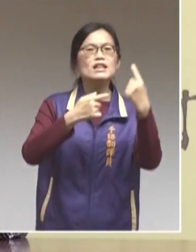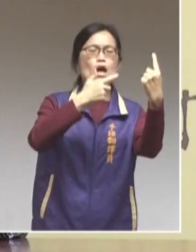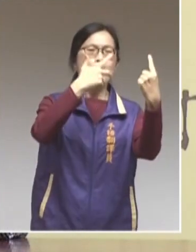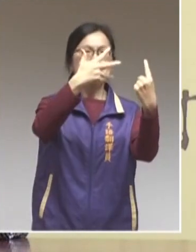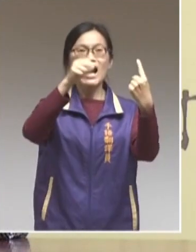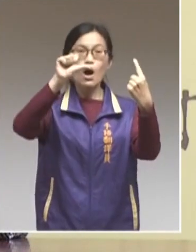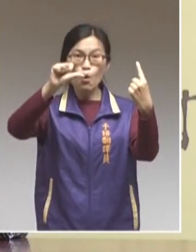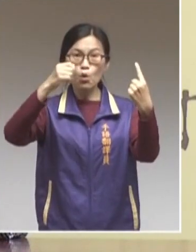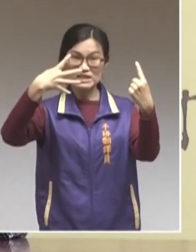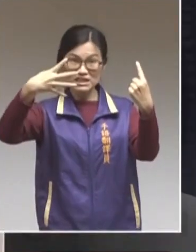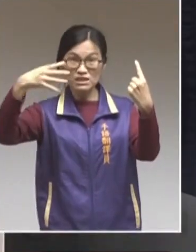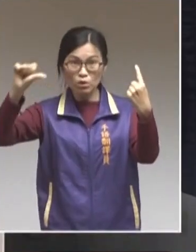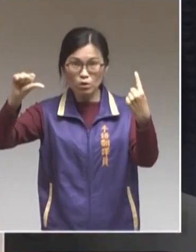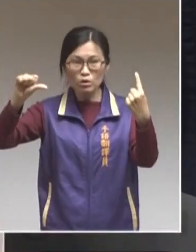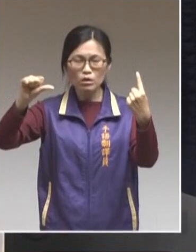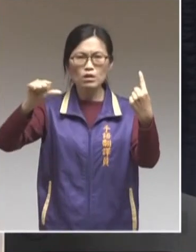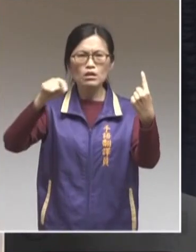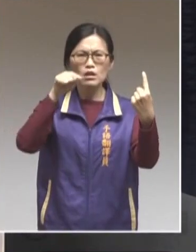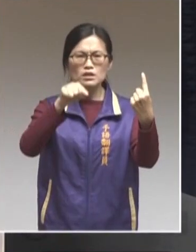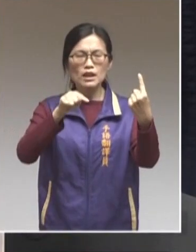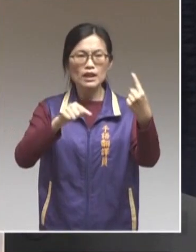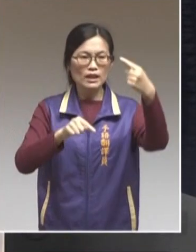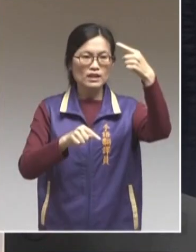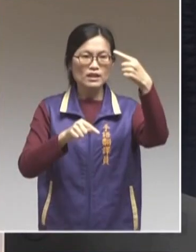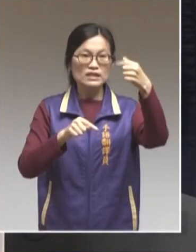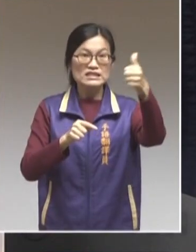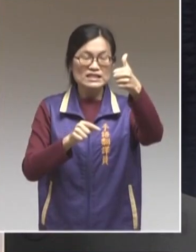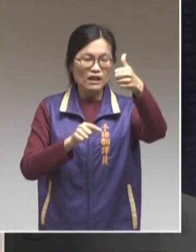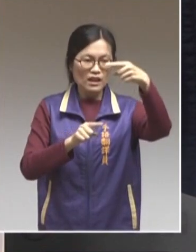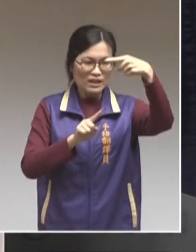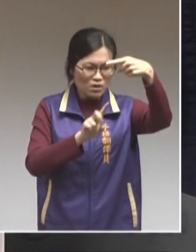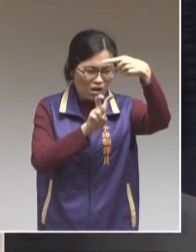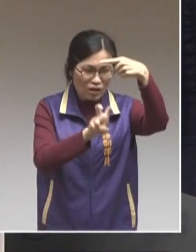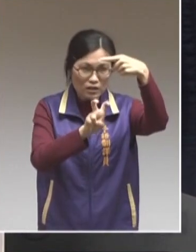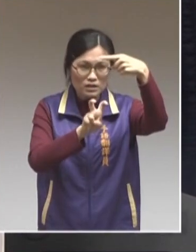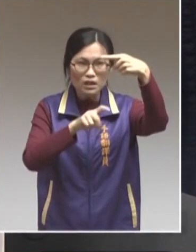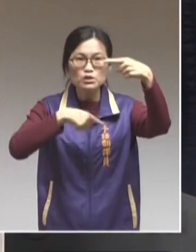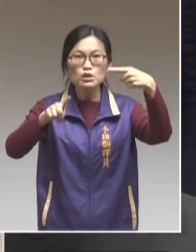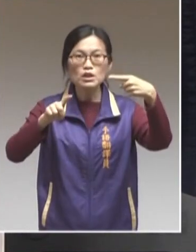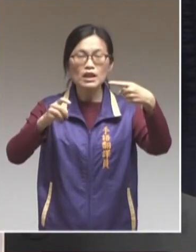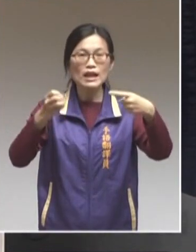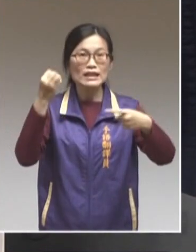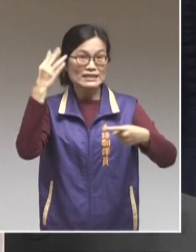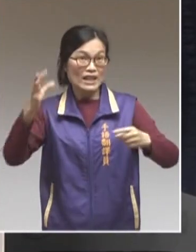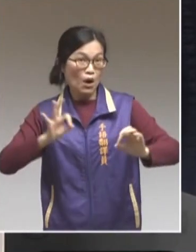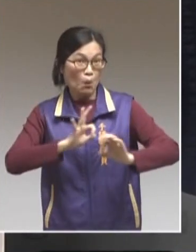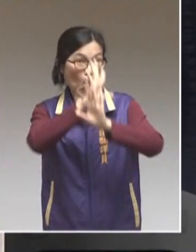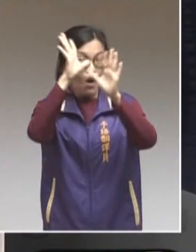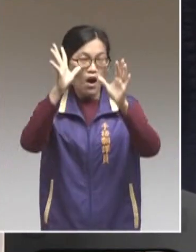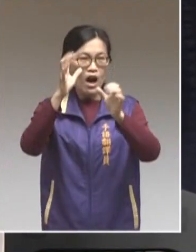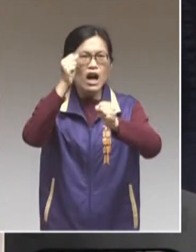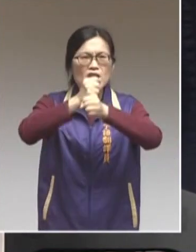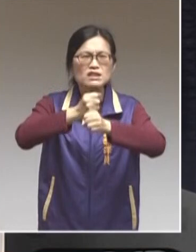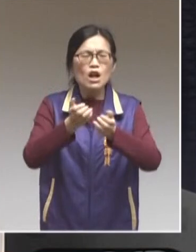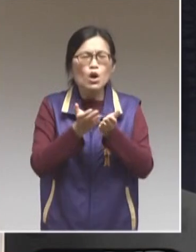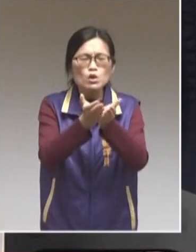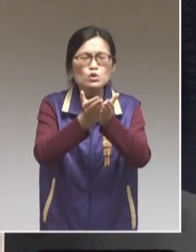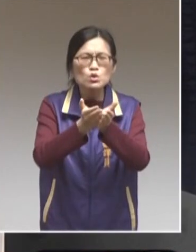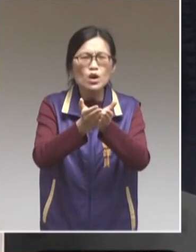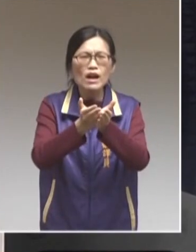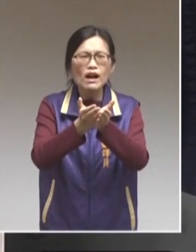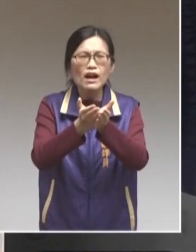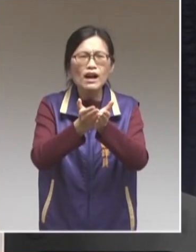这个个案。18545，他在1月20号有到这个星光造船厂这一部分去洗船，那因